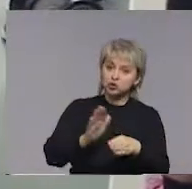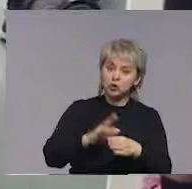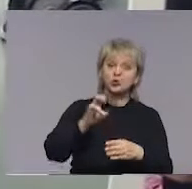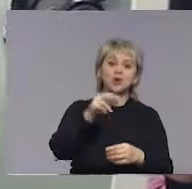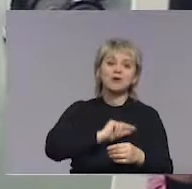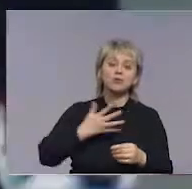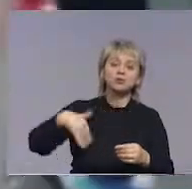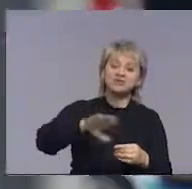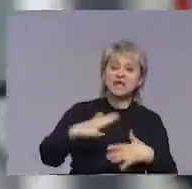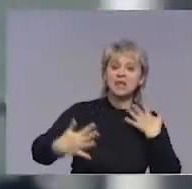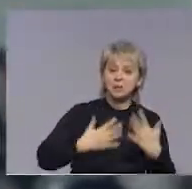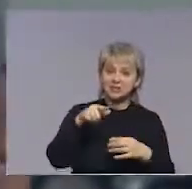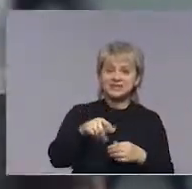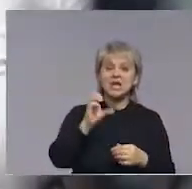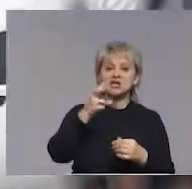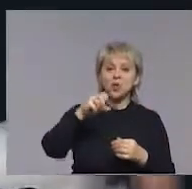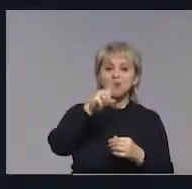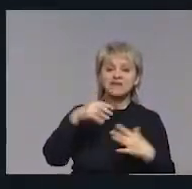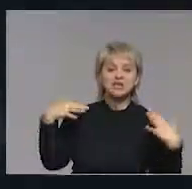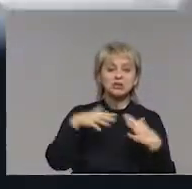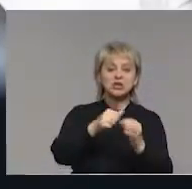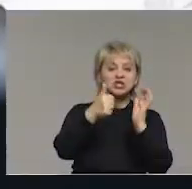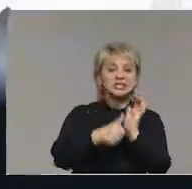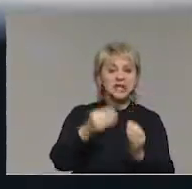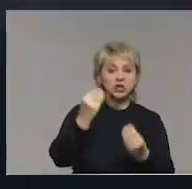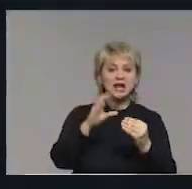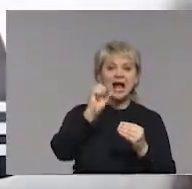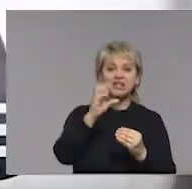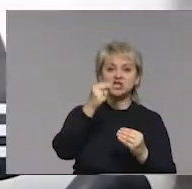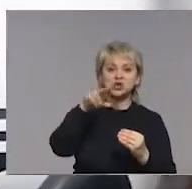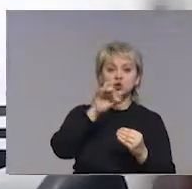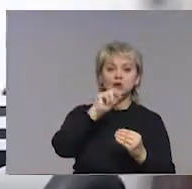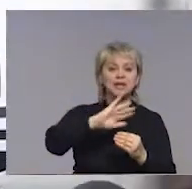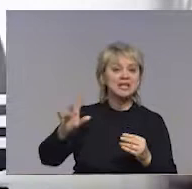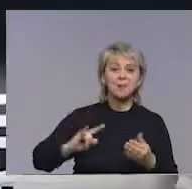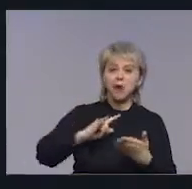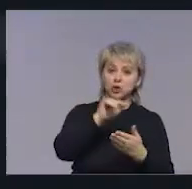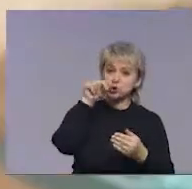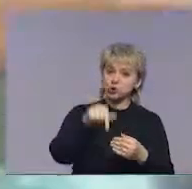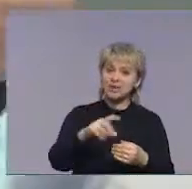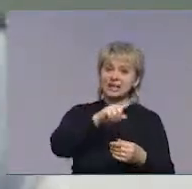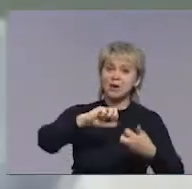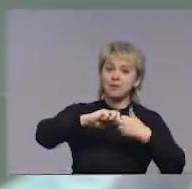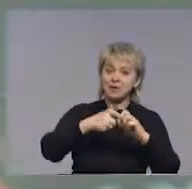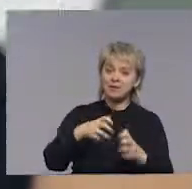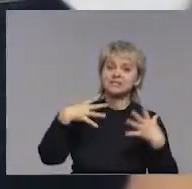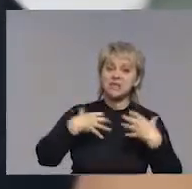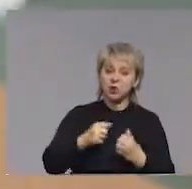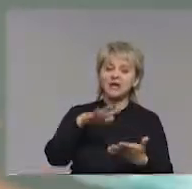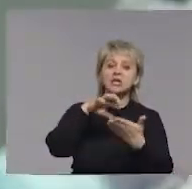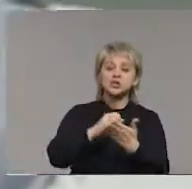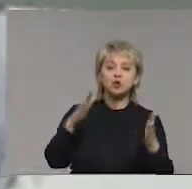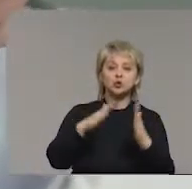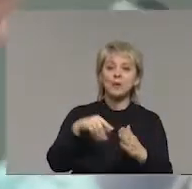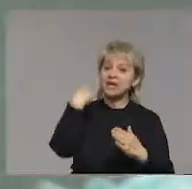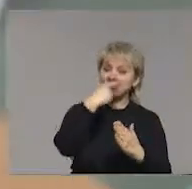но работают все на позитиве. В Словении на сборе 16 игроков. Анна Седойкина, не полетевшая сюда из-за проблем со здоровьем, занимается